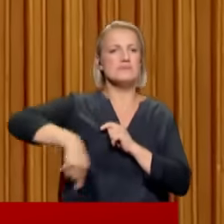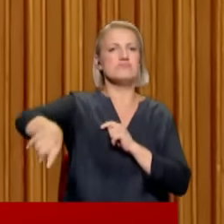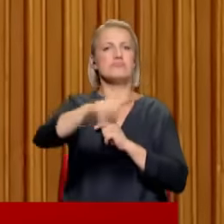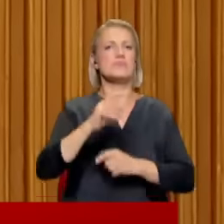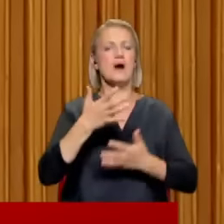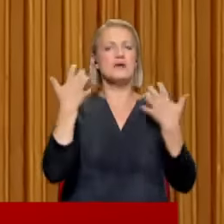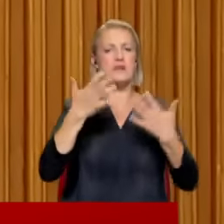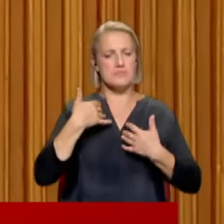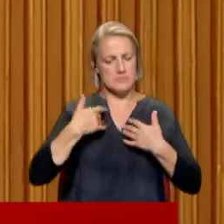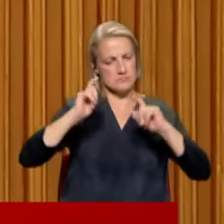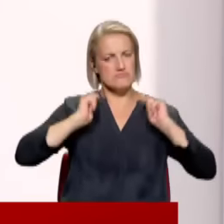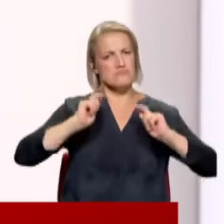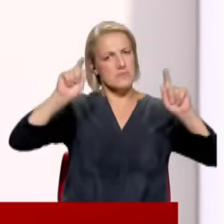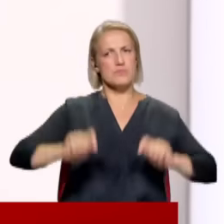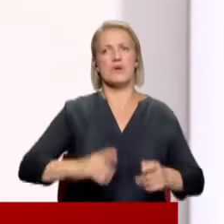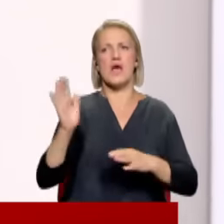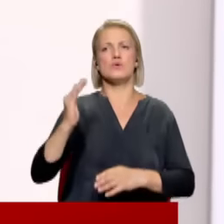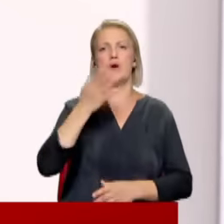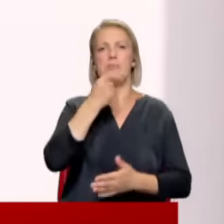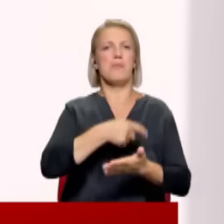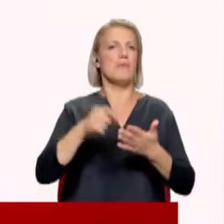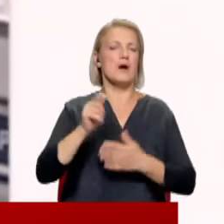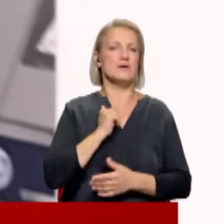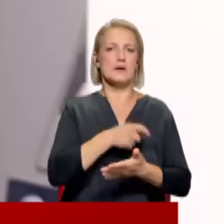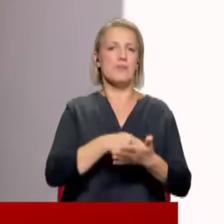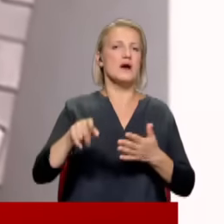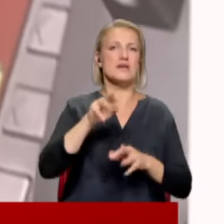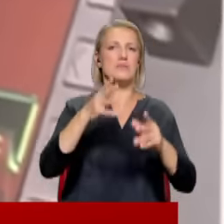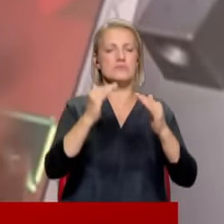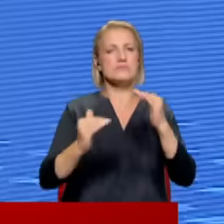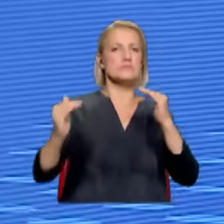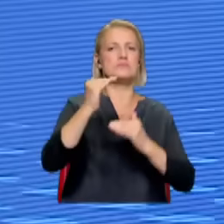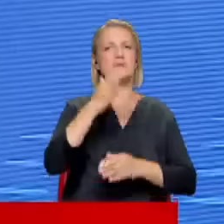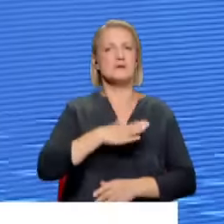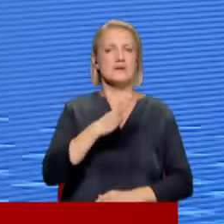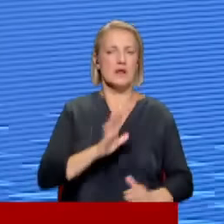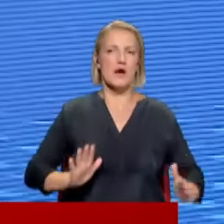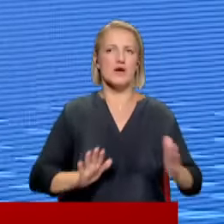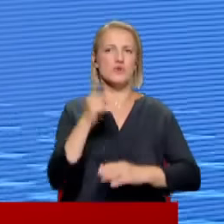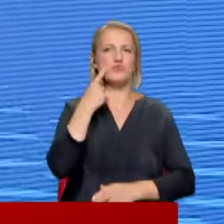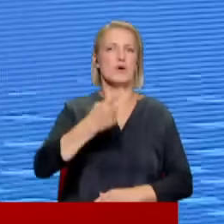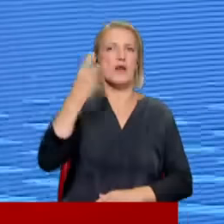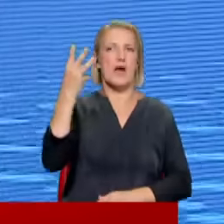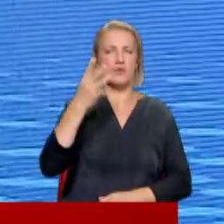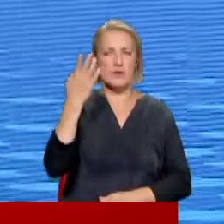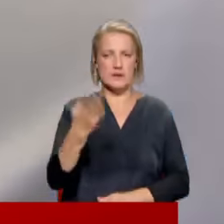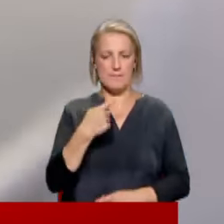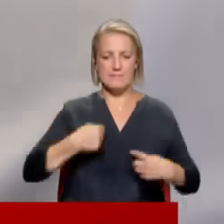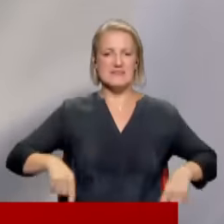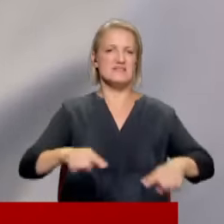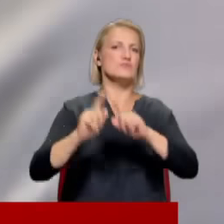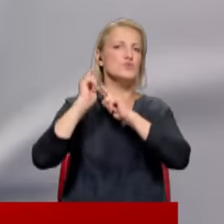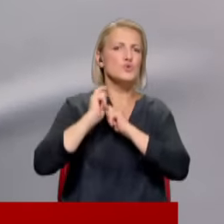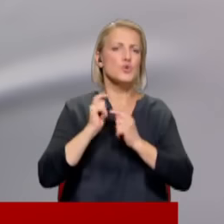Aslanlar Biz taşıyacağız en düşük emekli maaşının asgari ücret seviyesine çıkması talebine karşı Cumhurbaşkanı Erdoğan'ın bizim